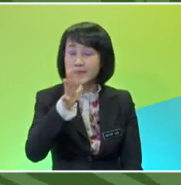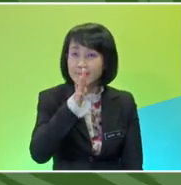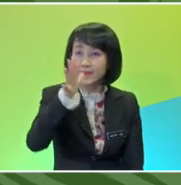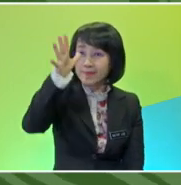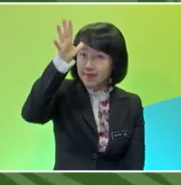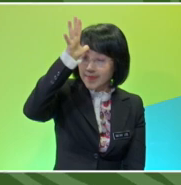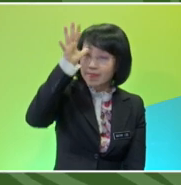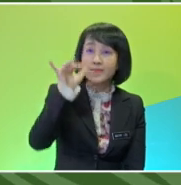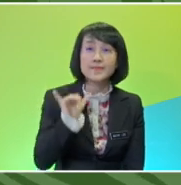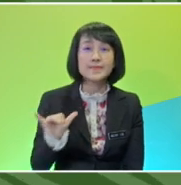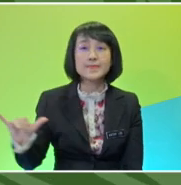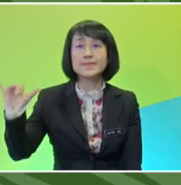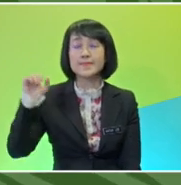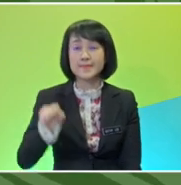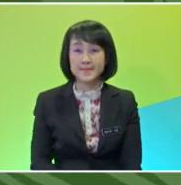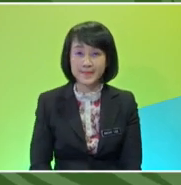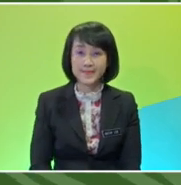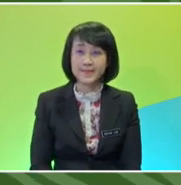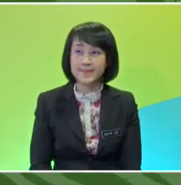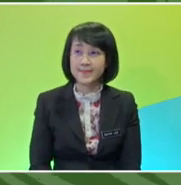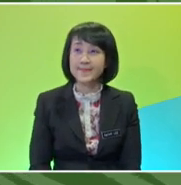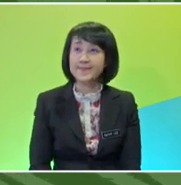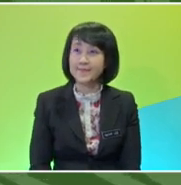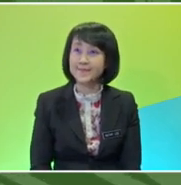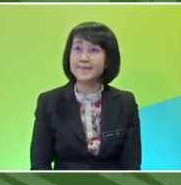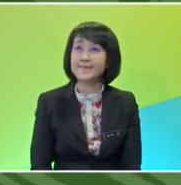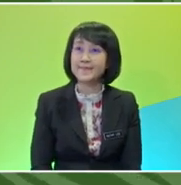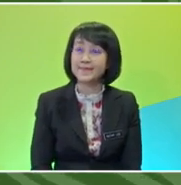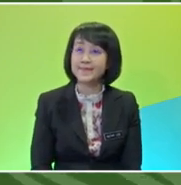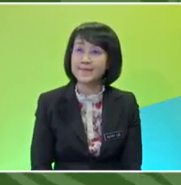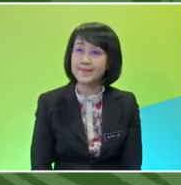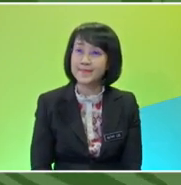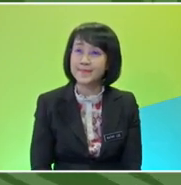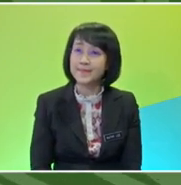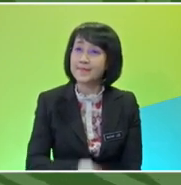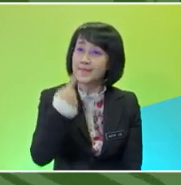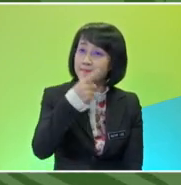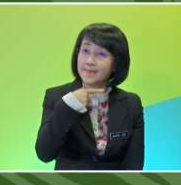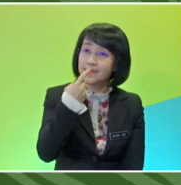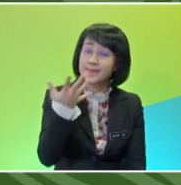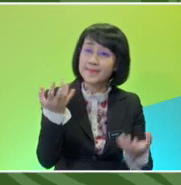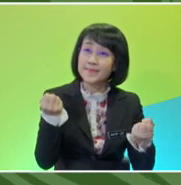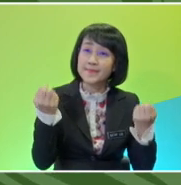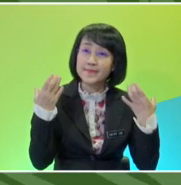Wafa anak yang menghormati ibu bapaknya Iya betul ada sapu-sapunya